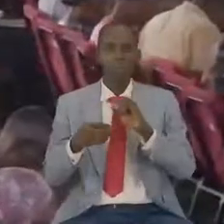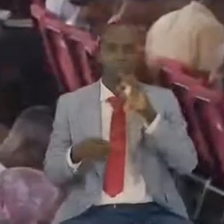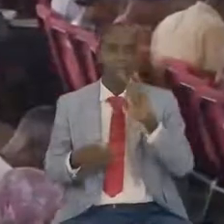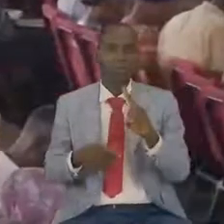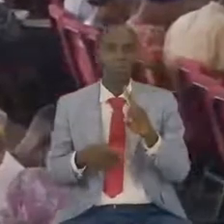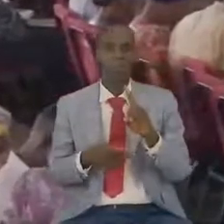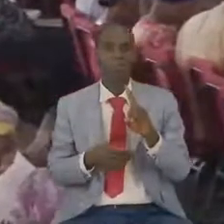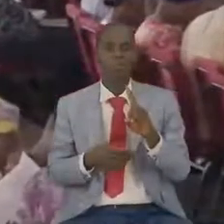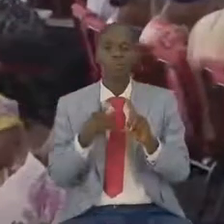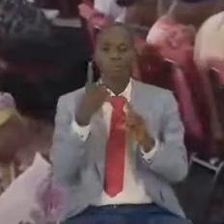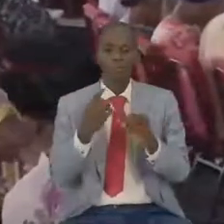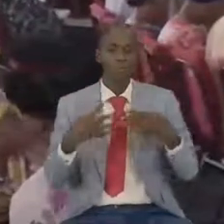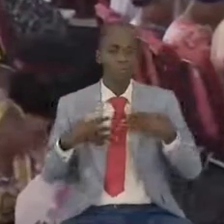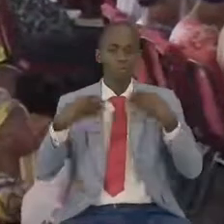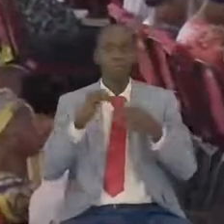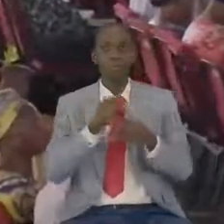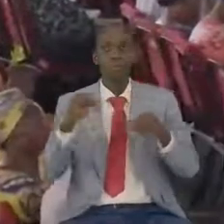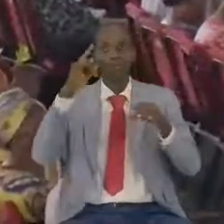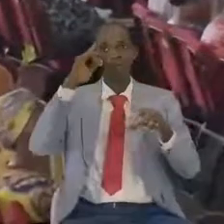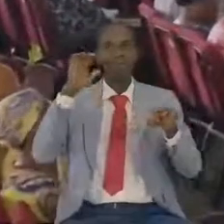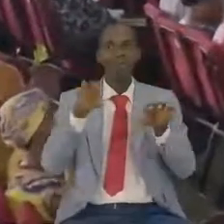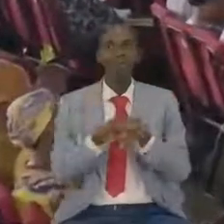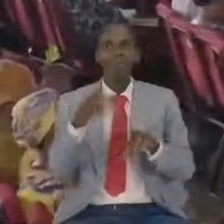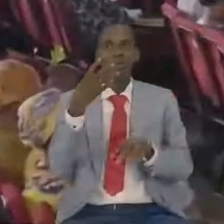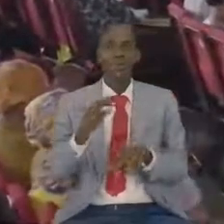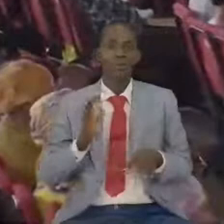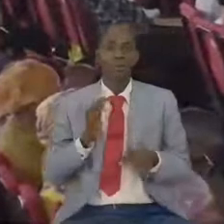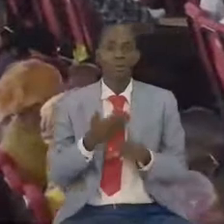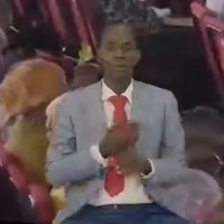de guérison de notre Dieu fidèle.